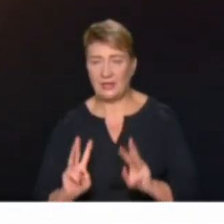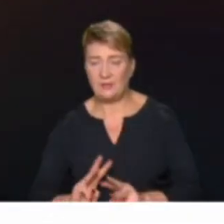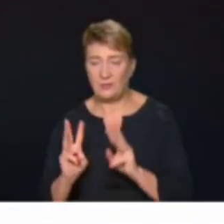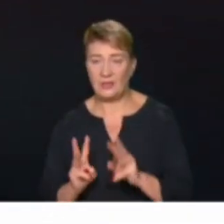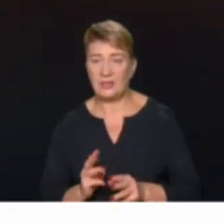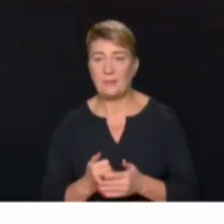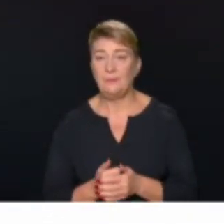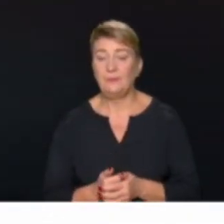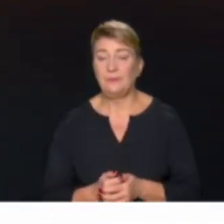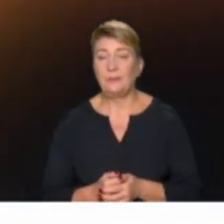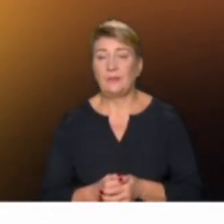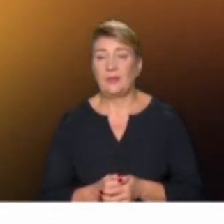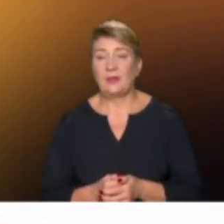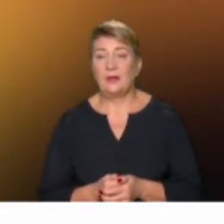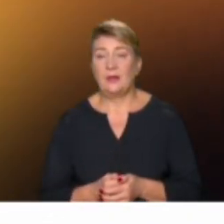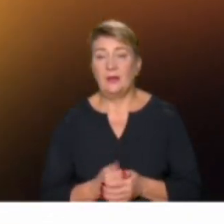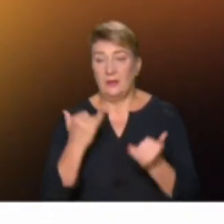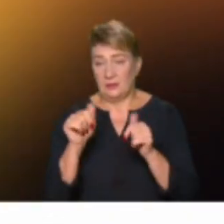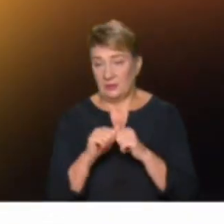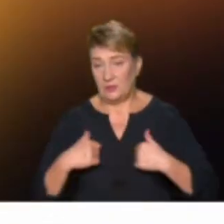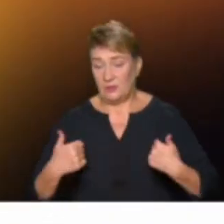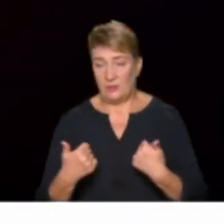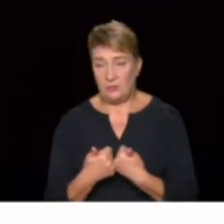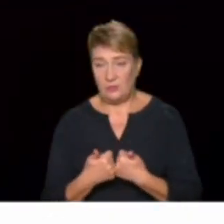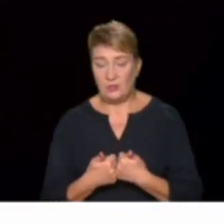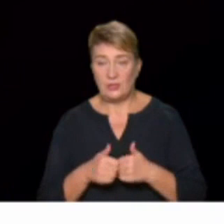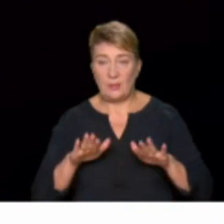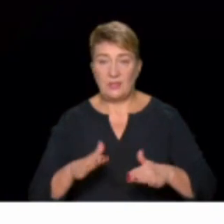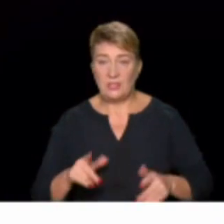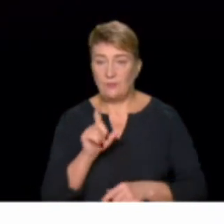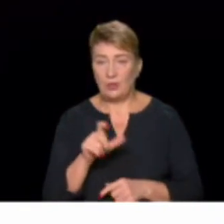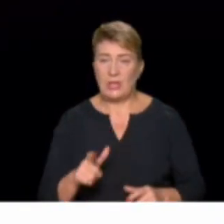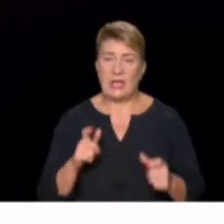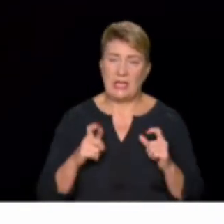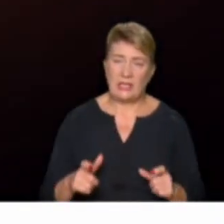місця займання зараз оточена. А зазомбовані місцеві люди кричать, що